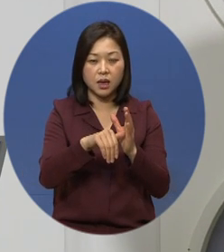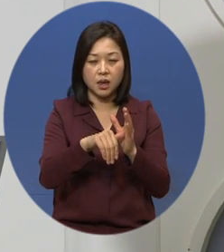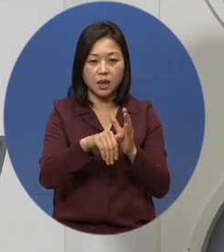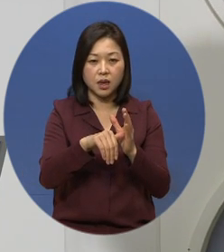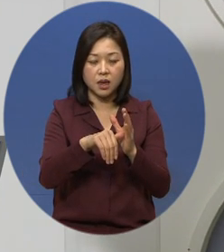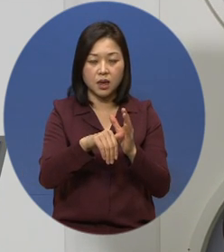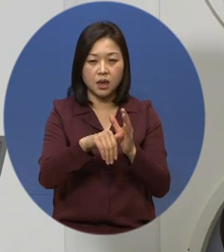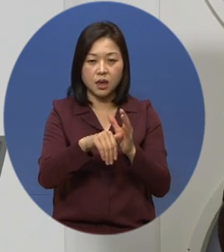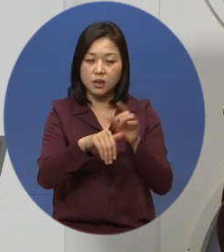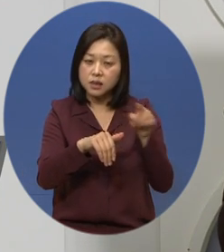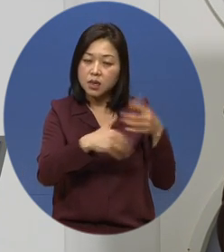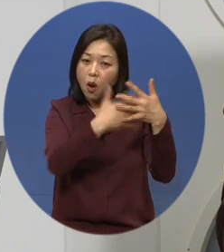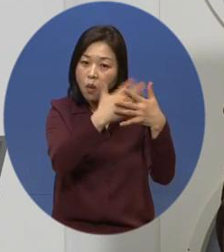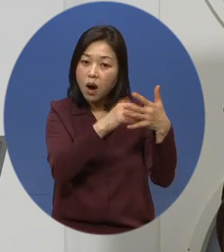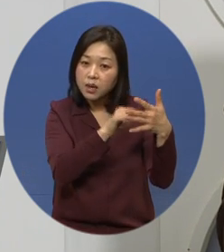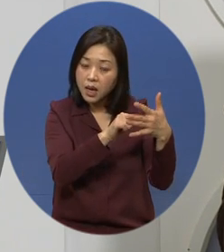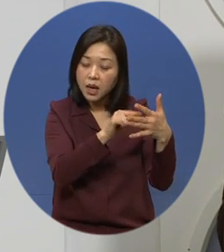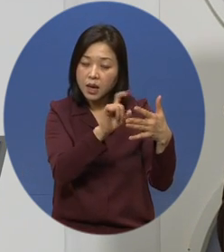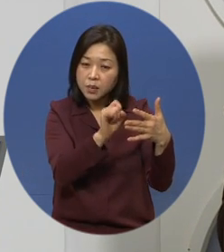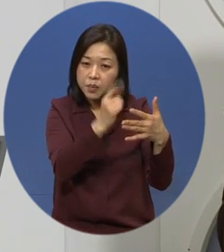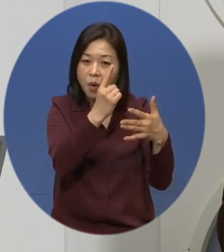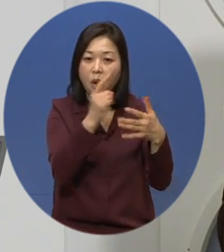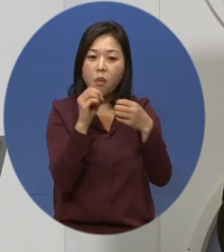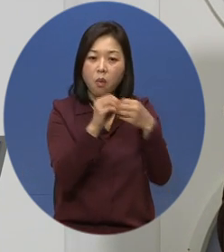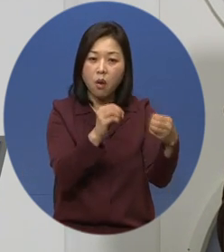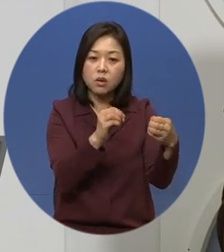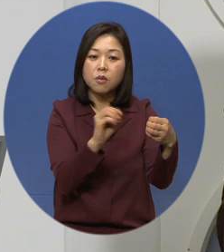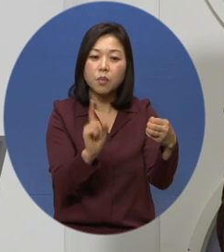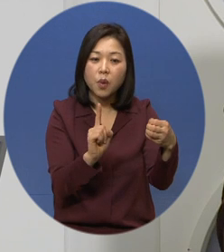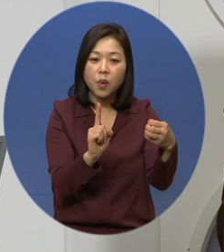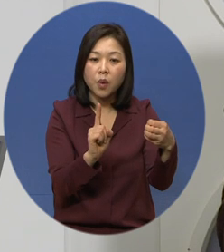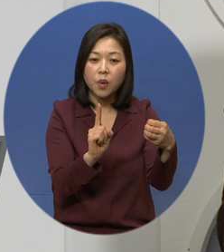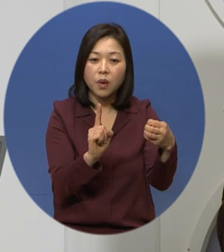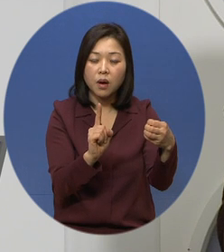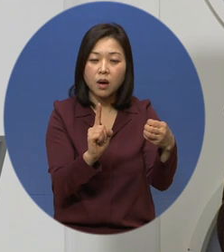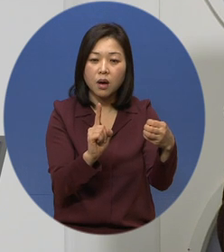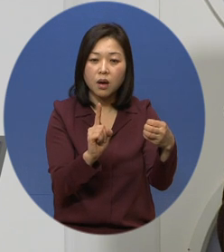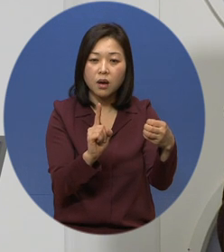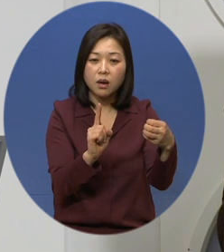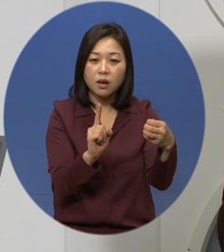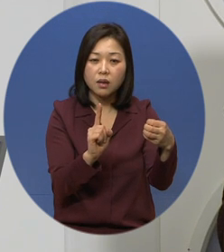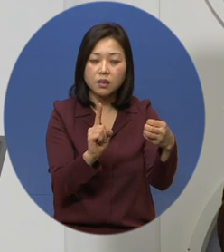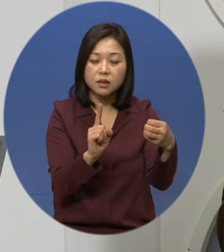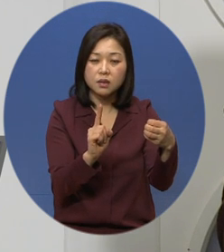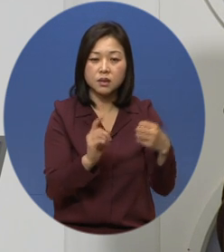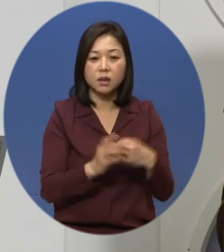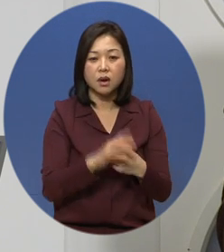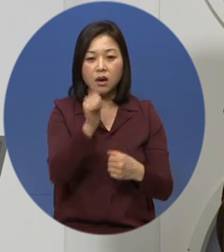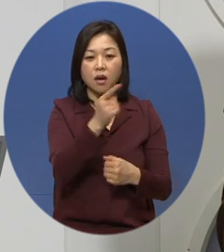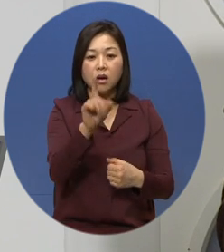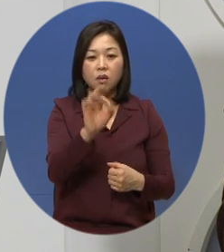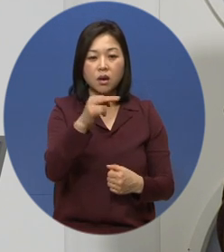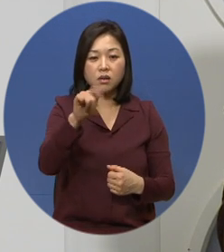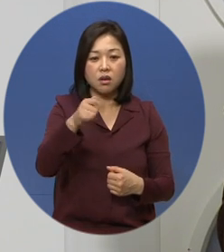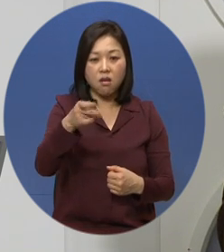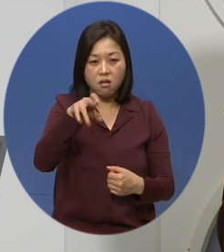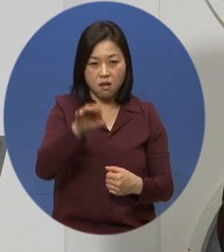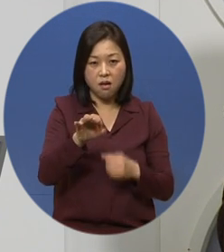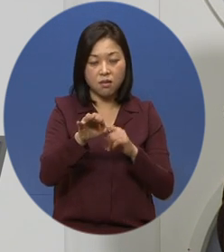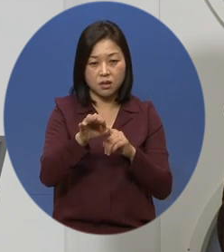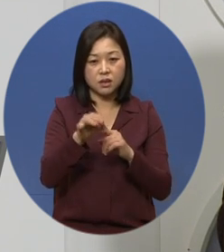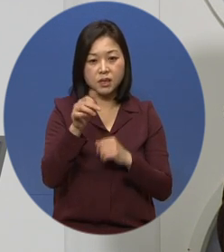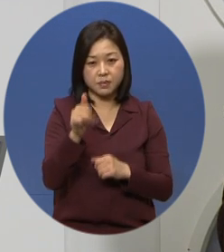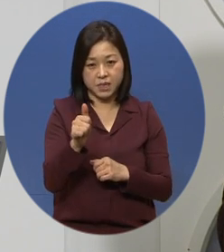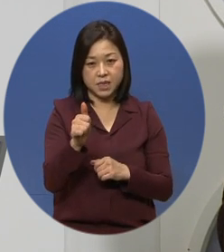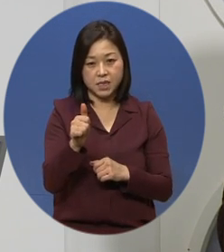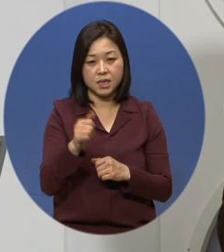그 이 영화의 모티브가 되는 어 계기를 받았는데 황수경 이미